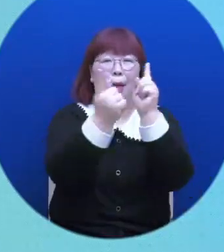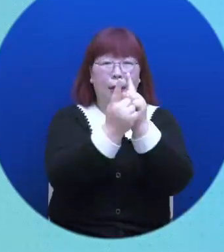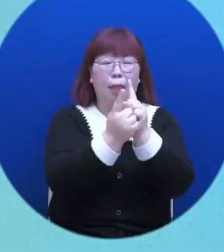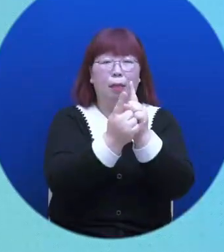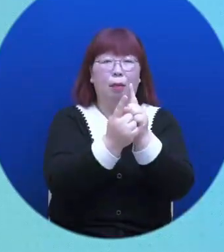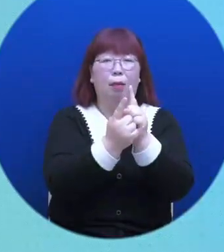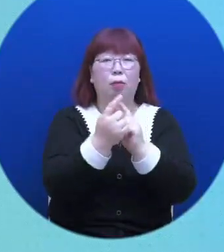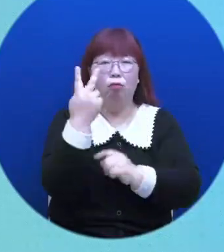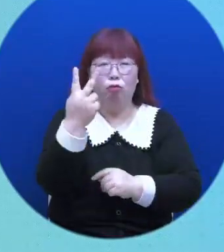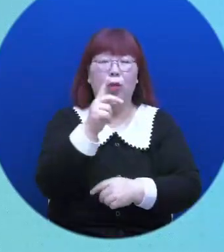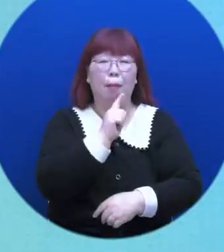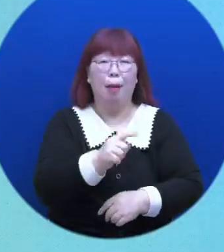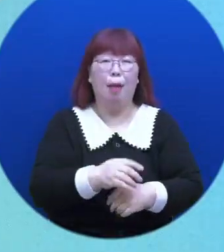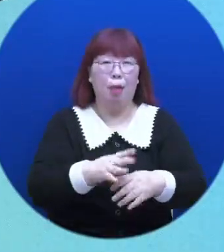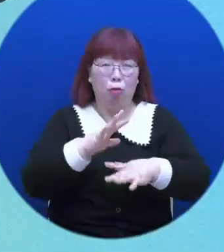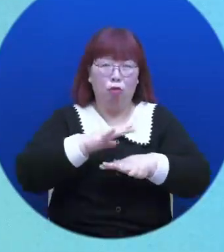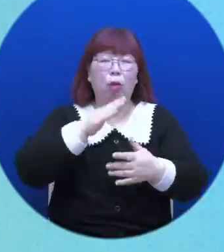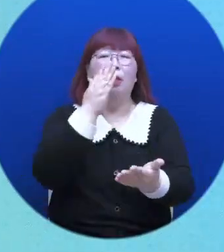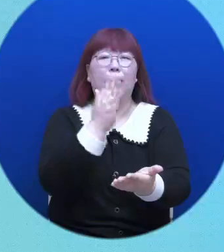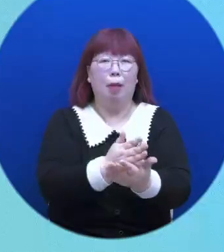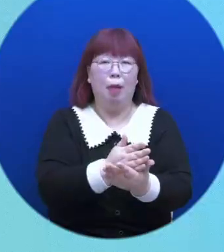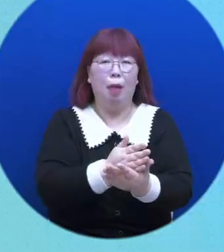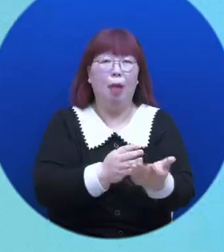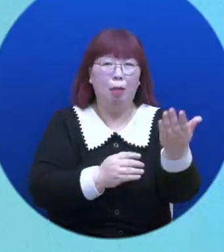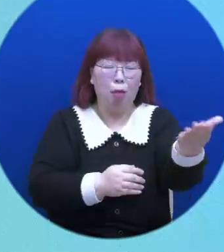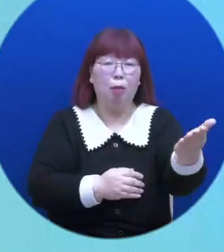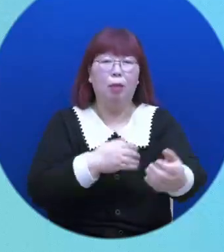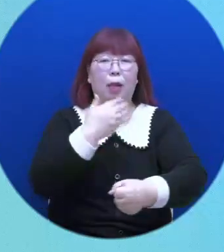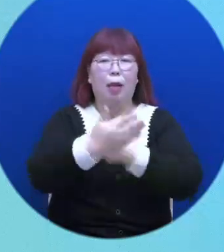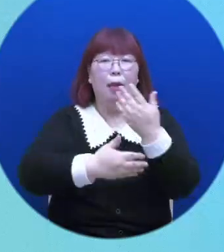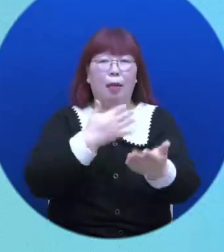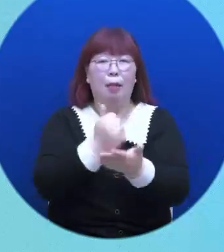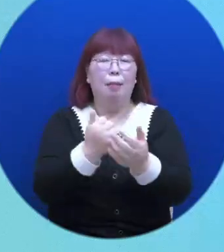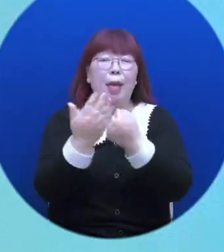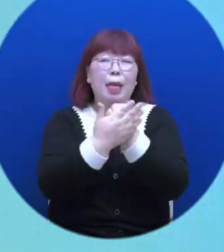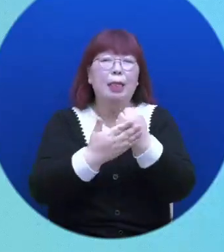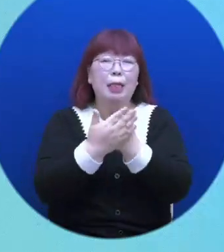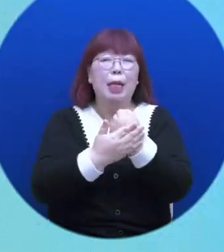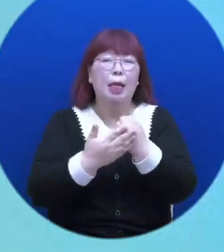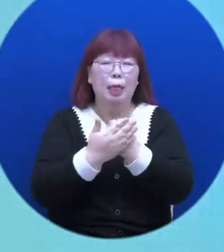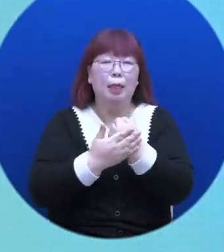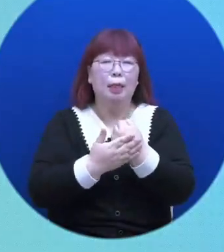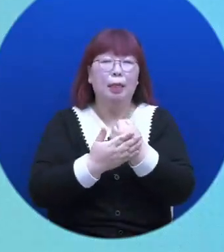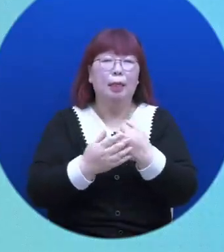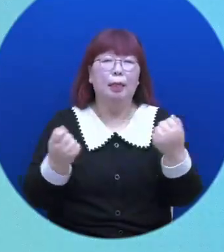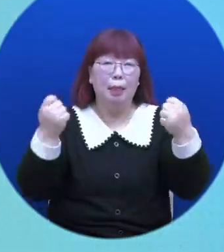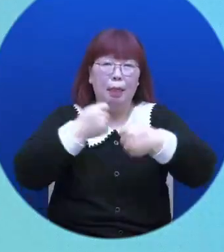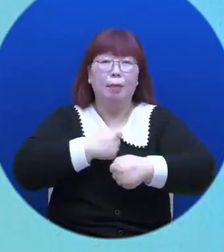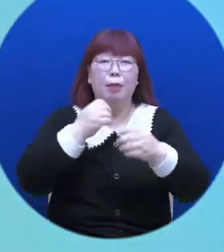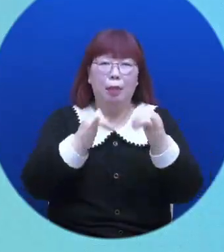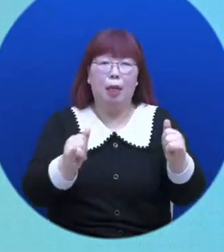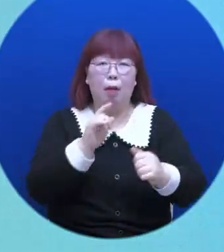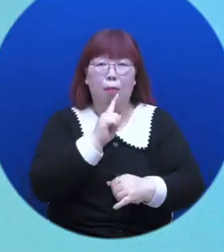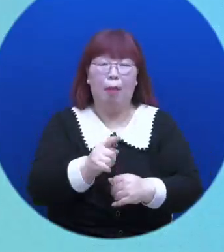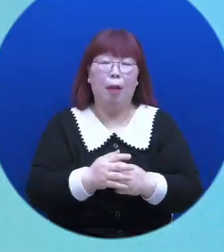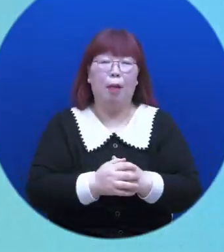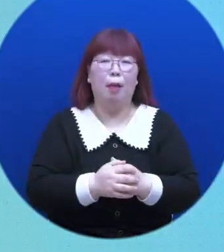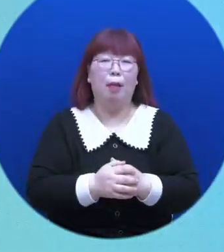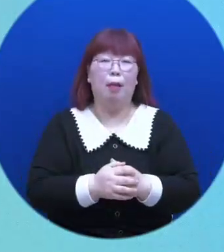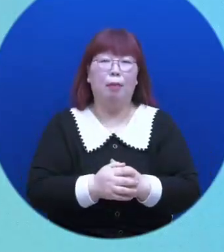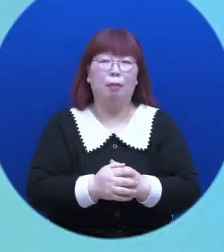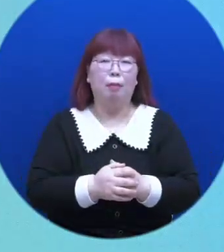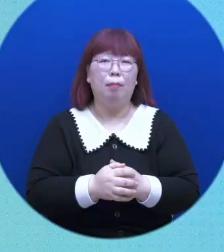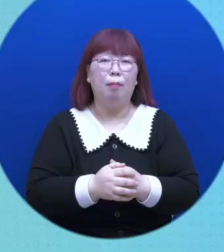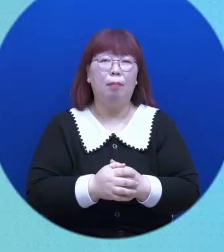가지 이야기하죠. 두려워하지 말라, 너는 하나님의 은혜를 입은 자다 얘기해요. 그리고 난